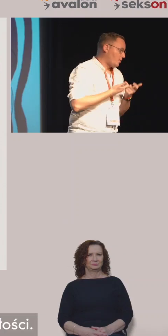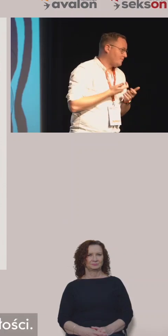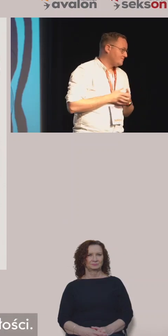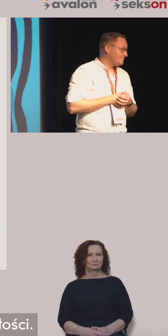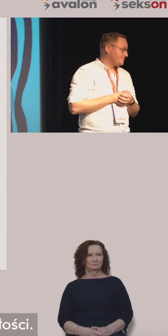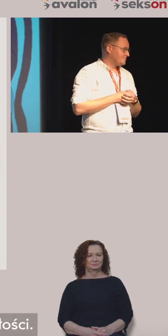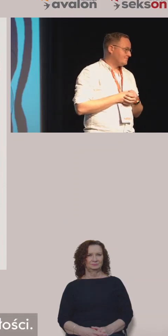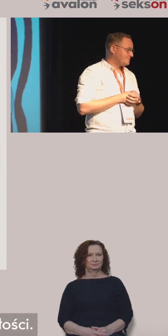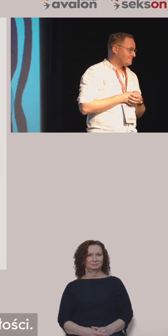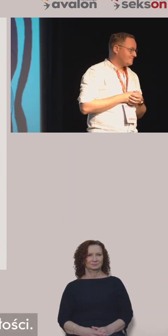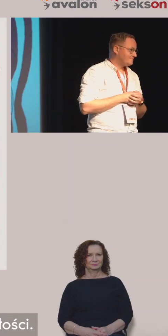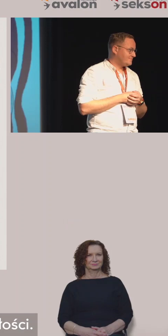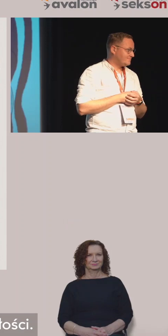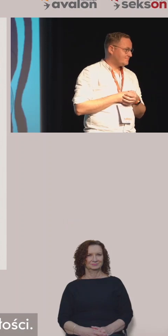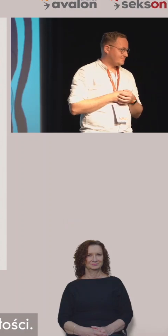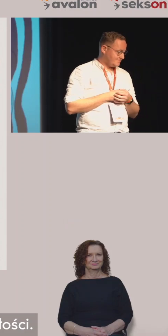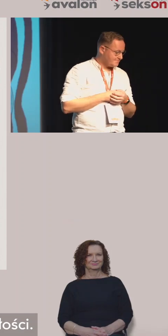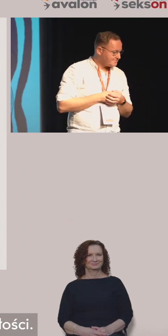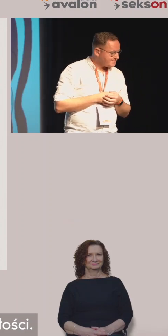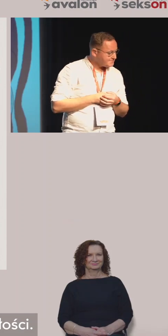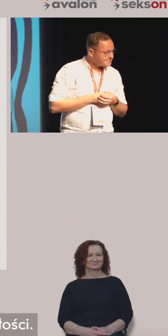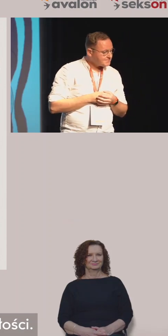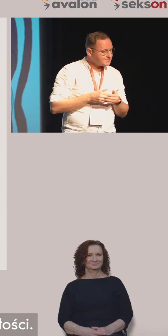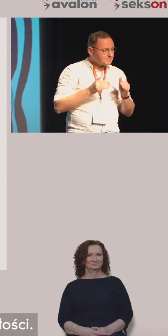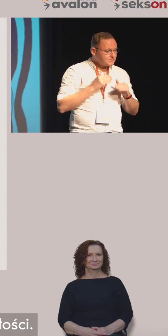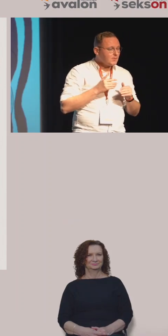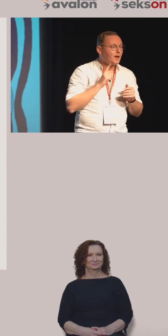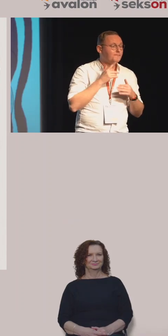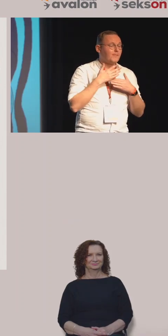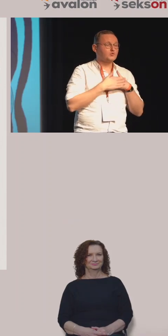Chciałabym zrobić badania na ten temat w przyszłości.